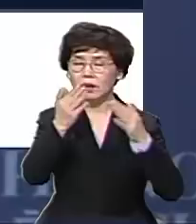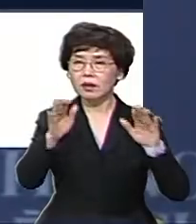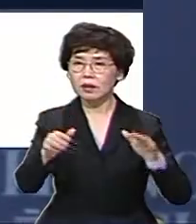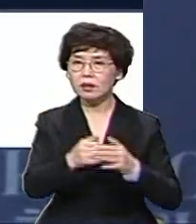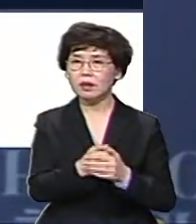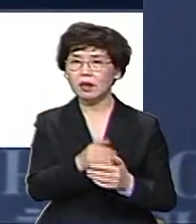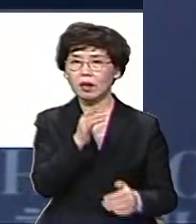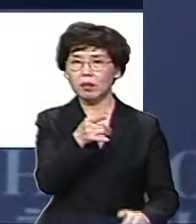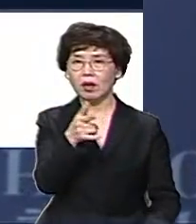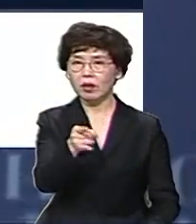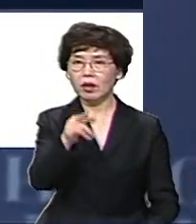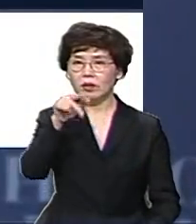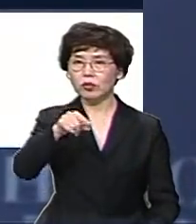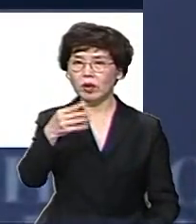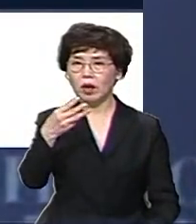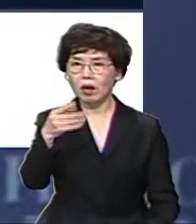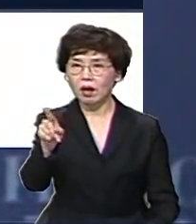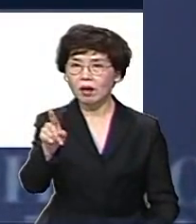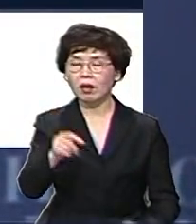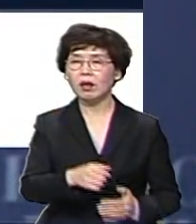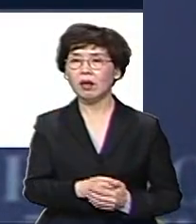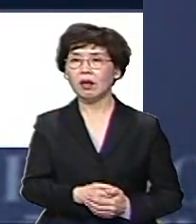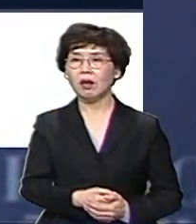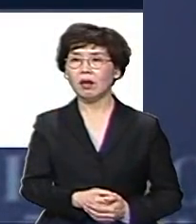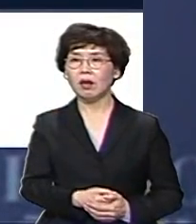현재 베네수엘라를